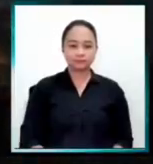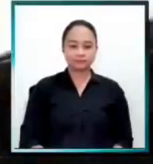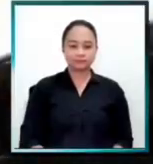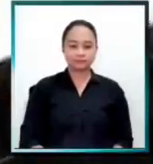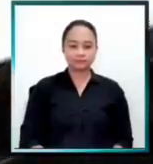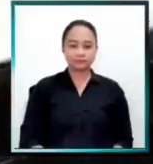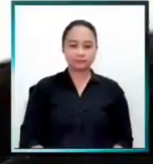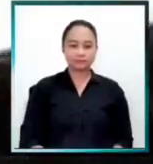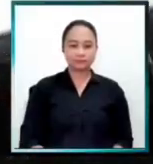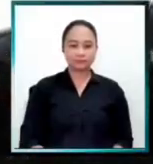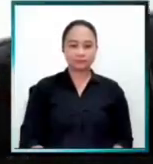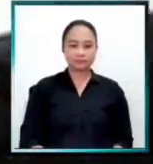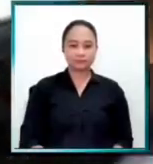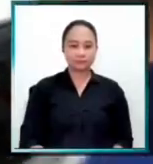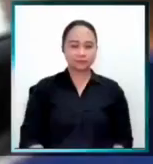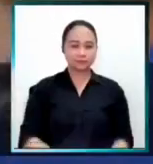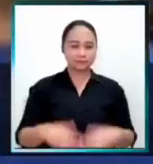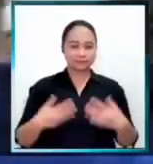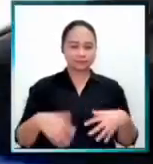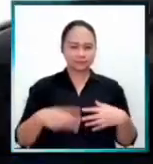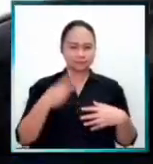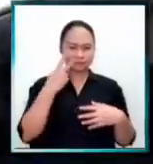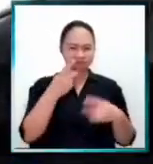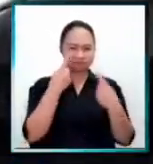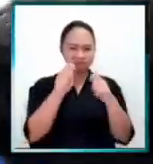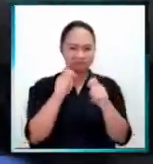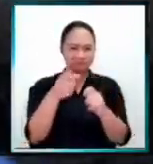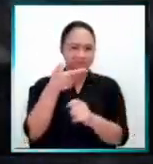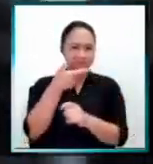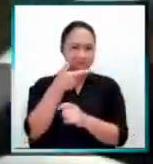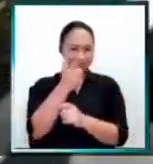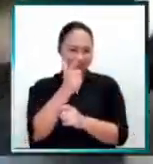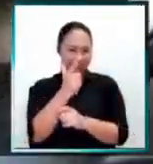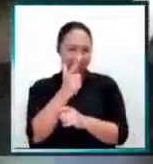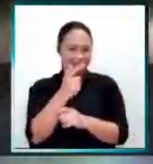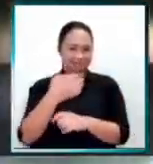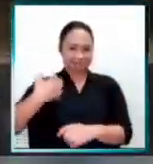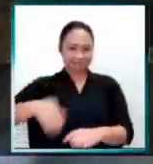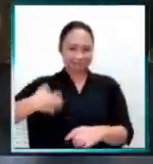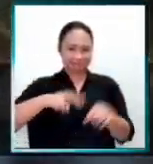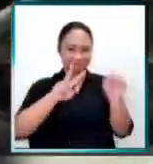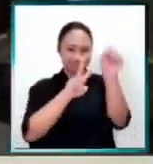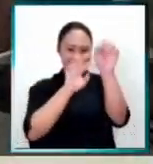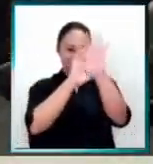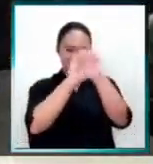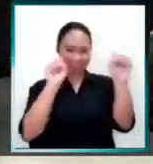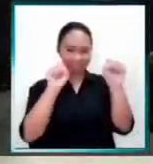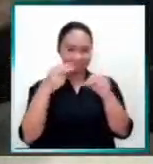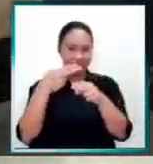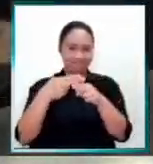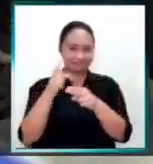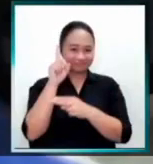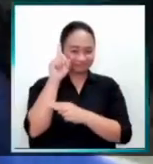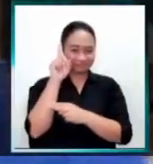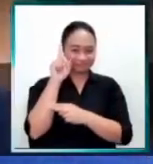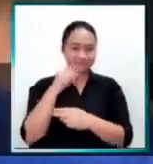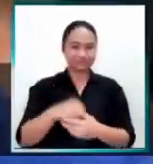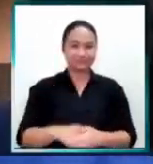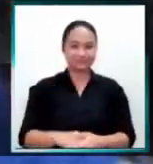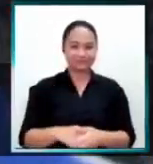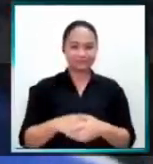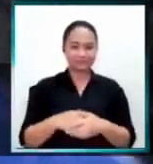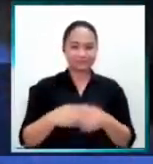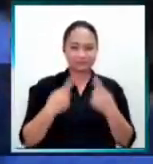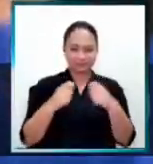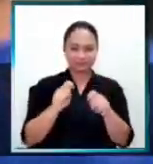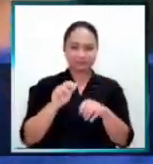Wow. Tinutukan ng baril si Argentinian Vice President Christina Fernandez de Kirchner habang naglalakad papasok sa